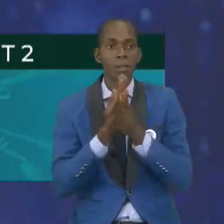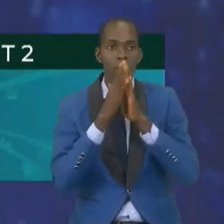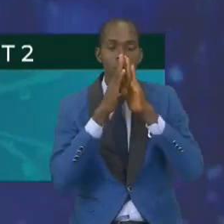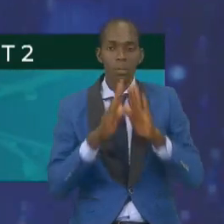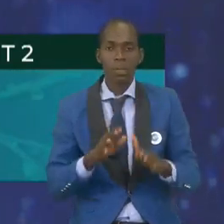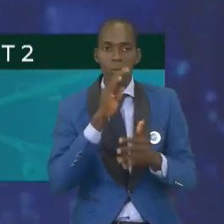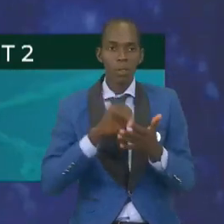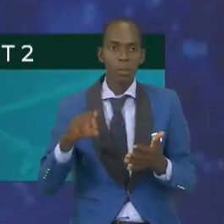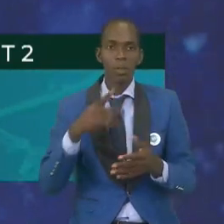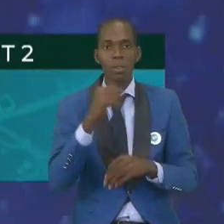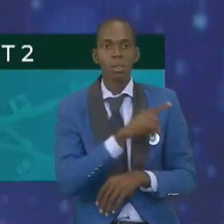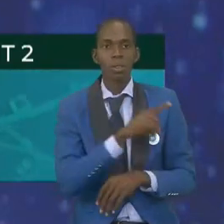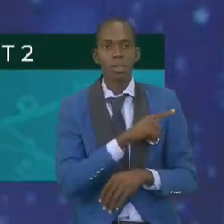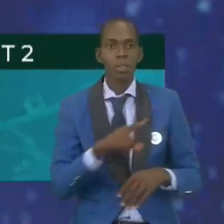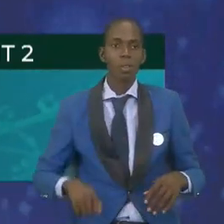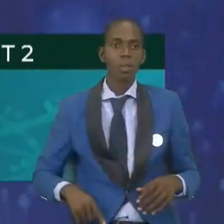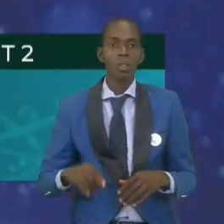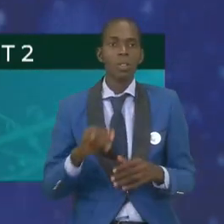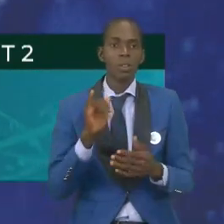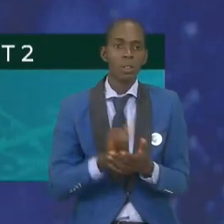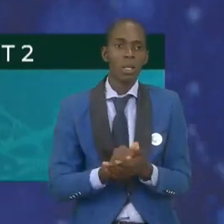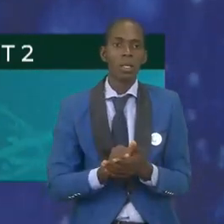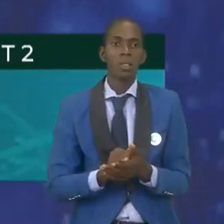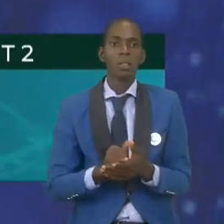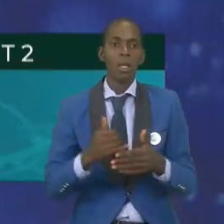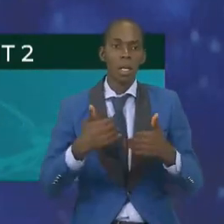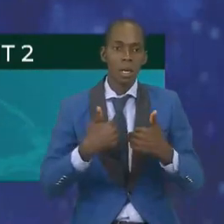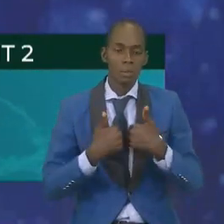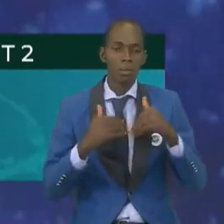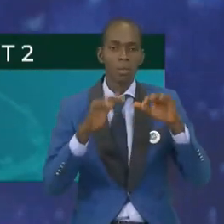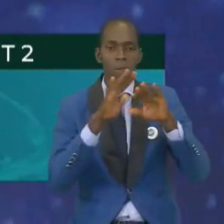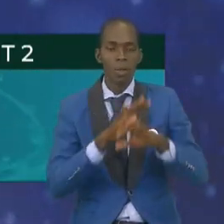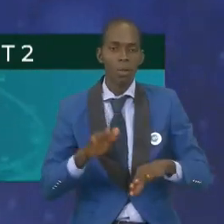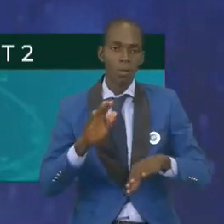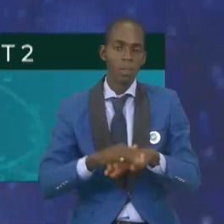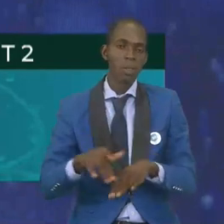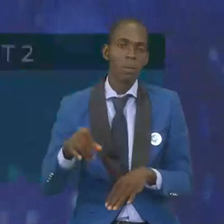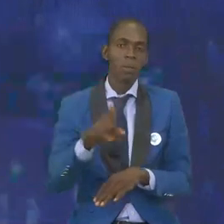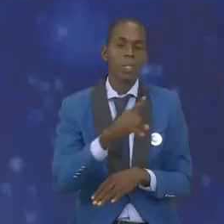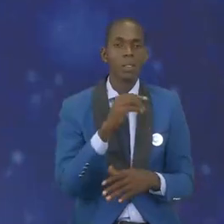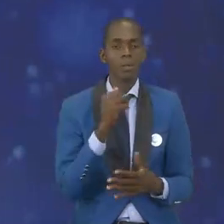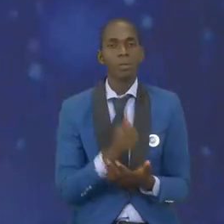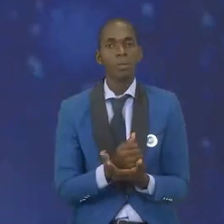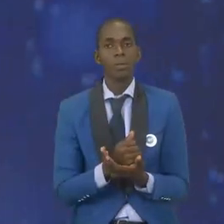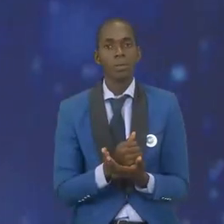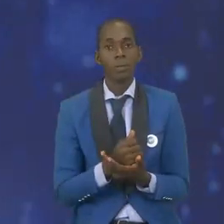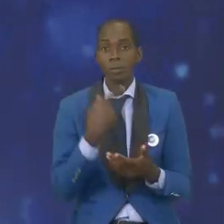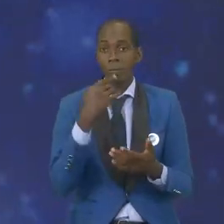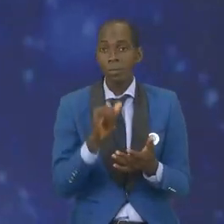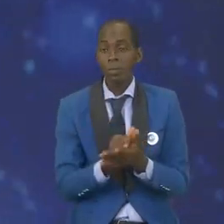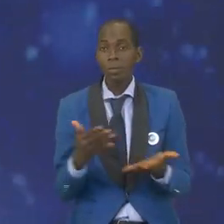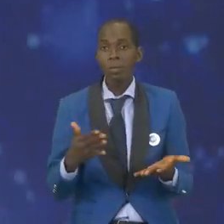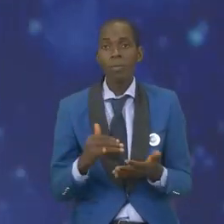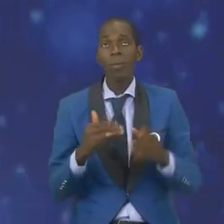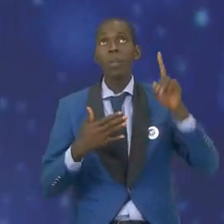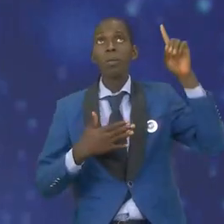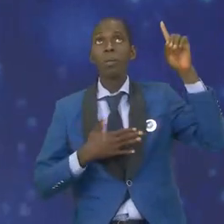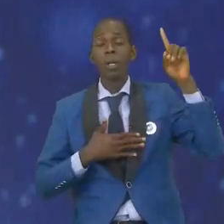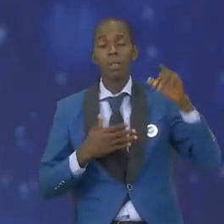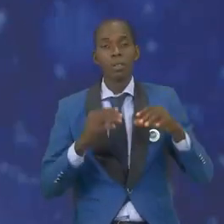Et mon alliance de paix ne chancellera point, dit l'Éternel, qui a compassion de